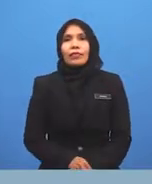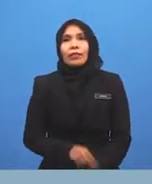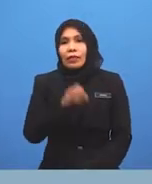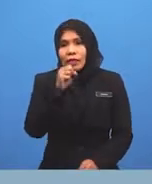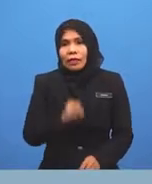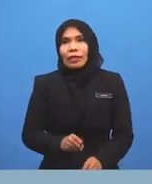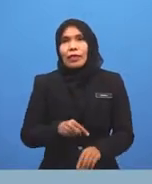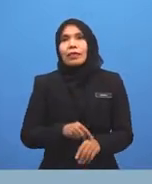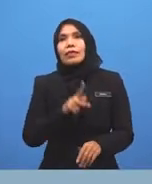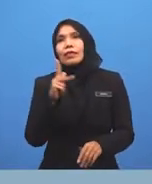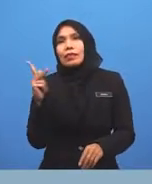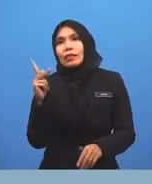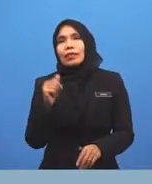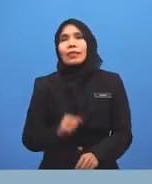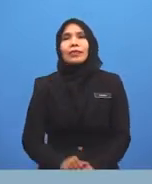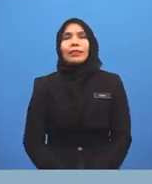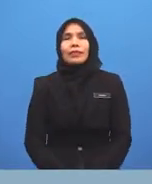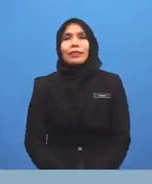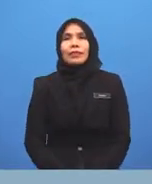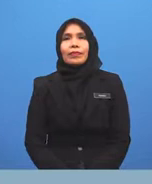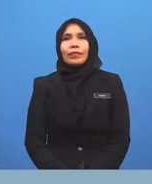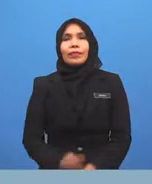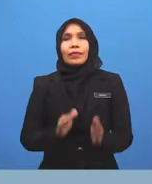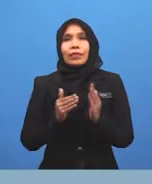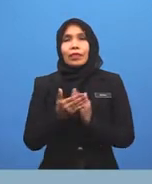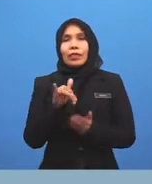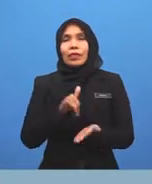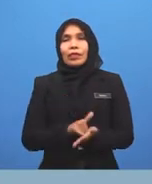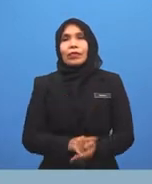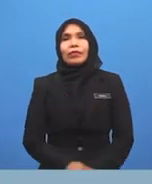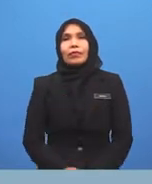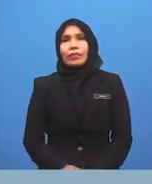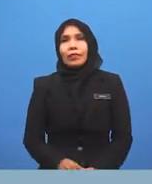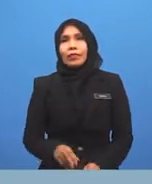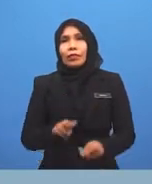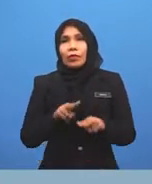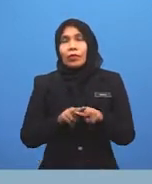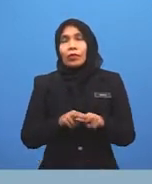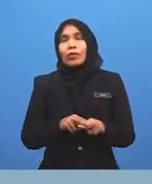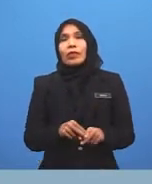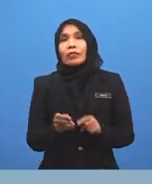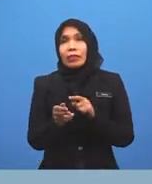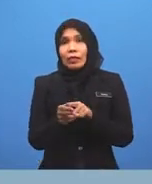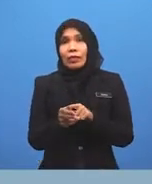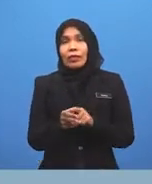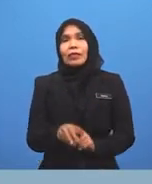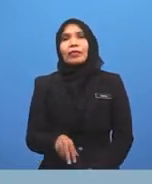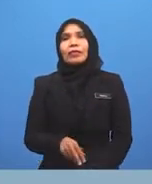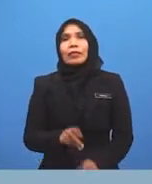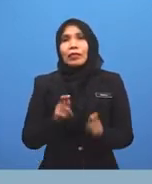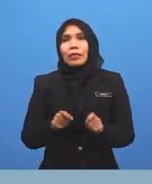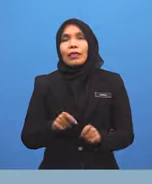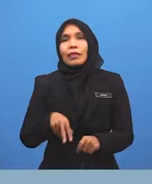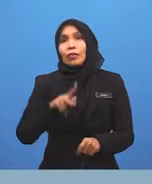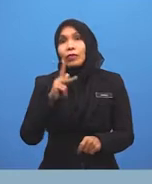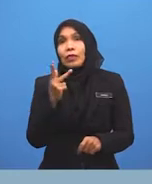selatan berada di sebelah kanan. Oleh itu, kedudukan tangan kanan perlu dipusingkan bagi